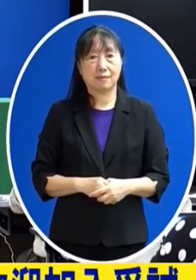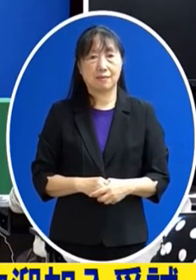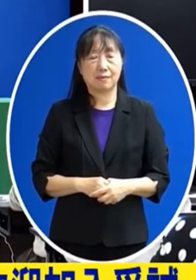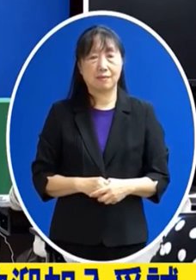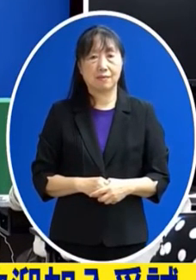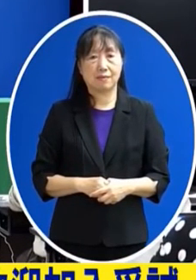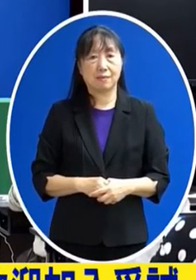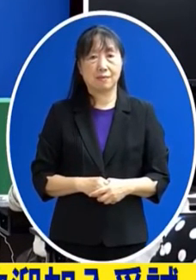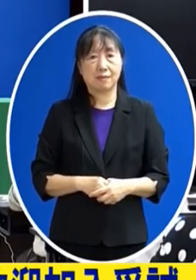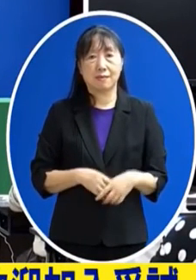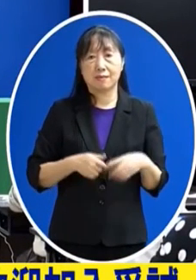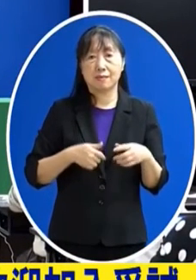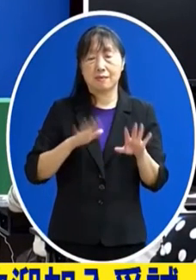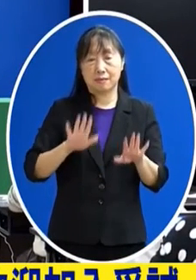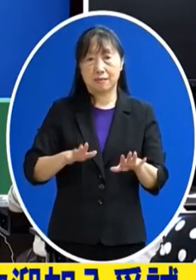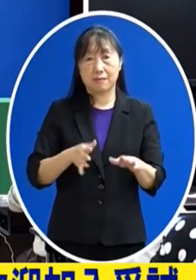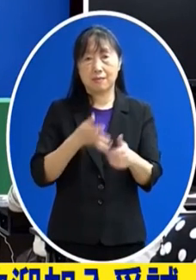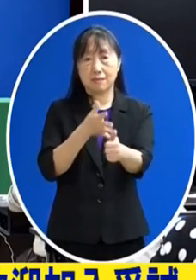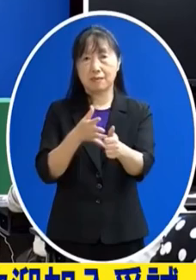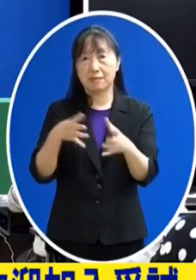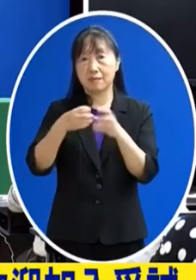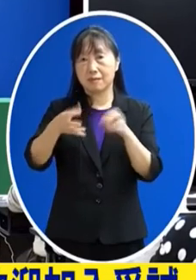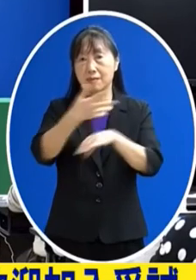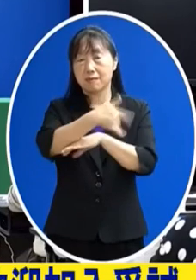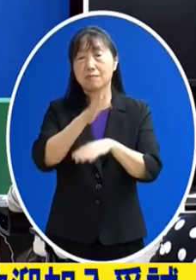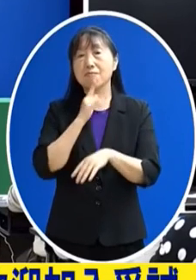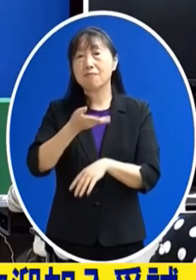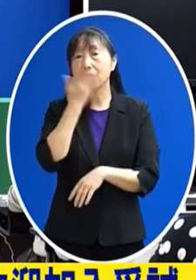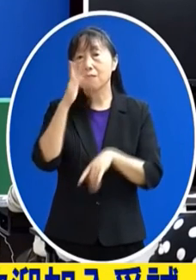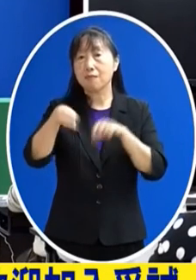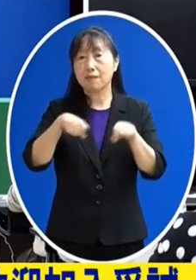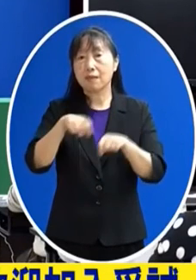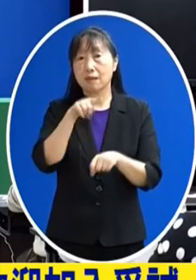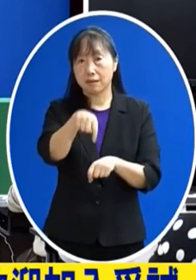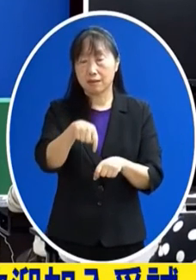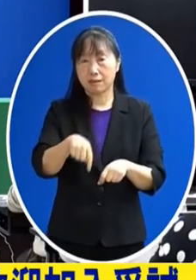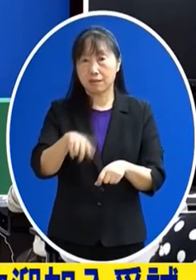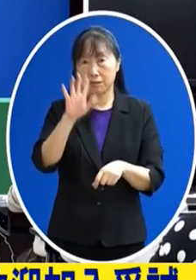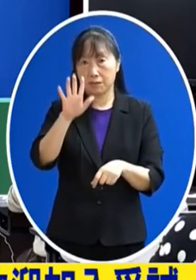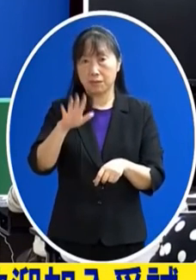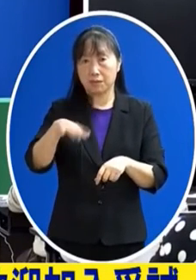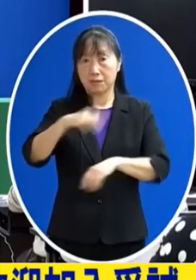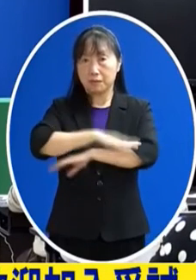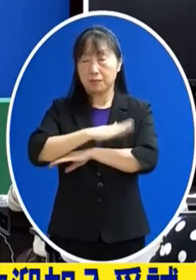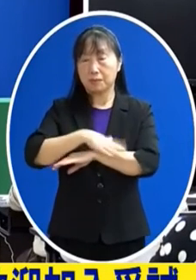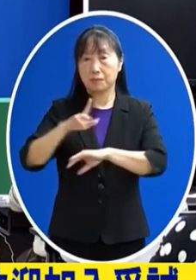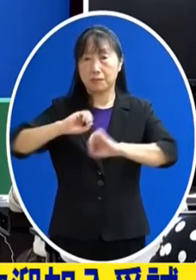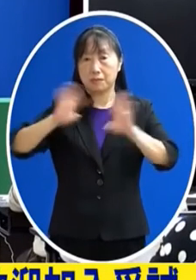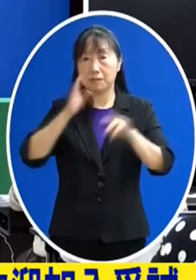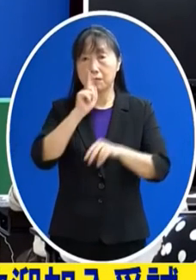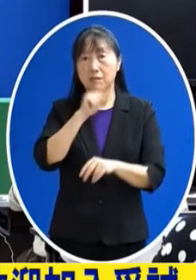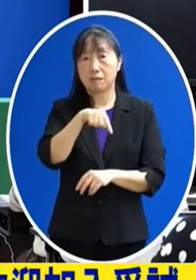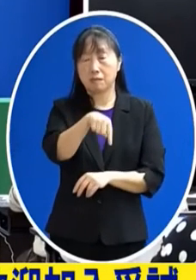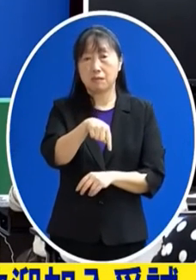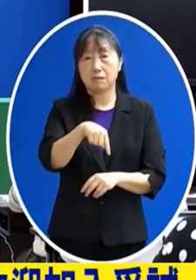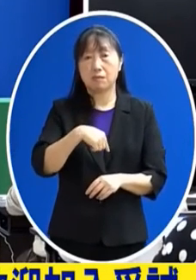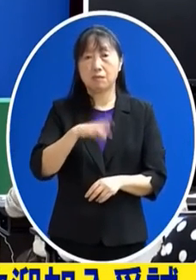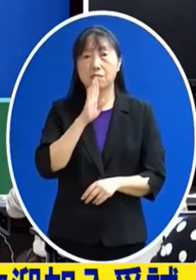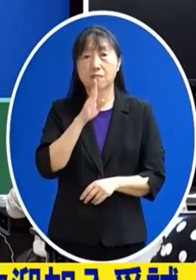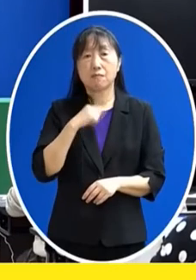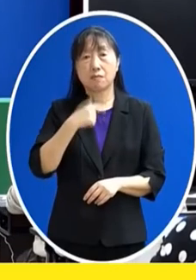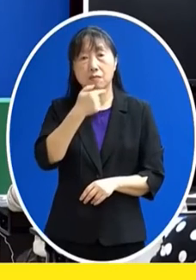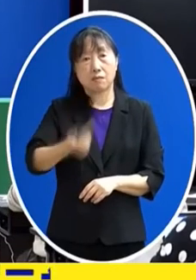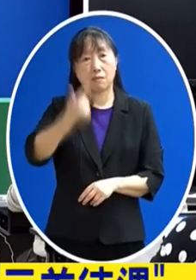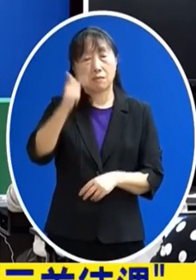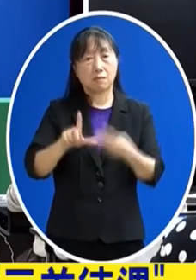部长好，想继续追问一下那个柏流的旅游泡泡，因为有平面媒体有提到说柏流的总统要来，最快可